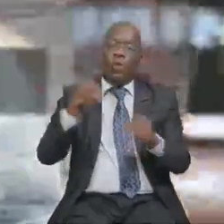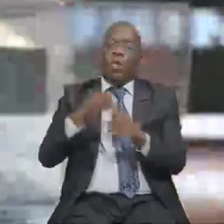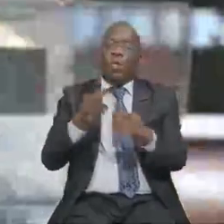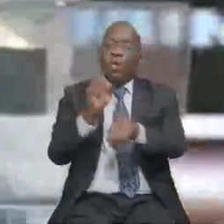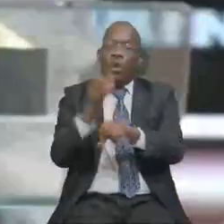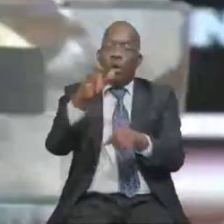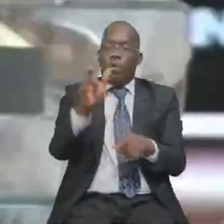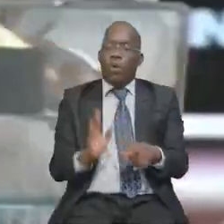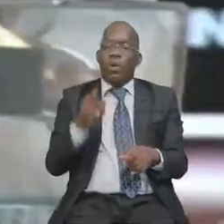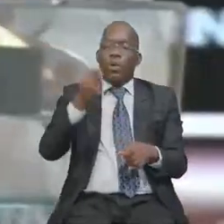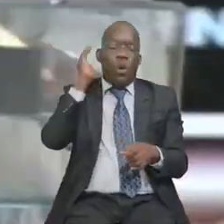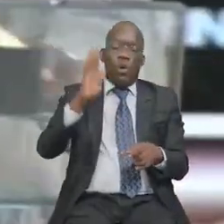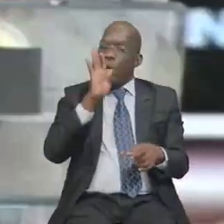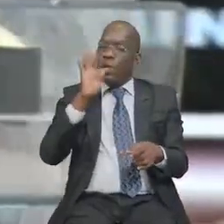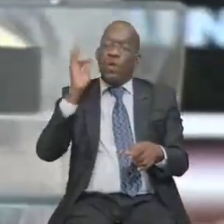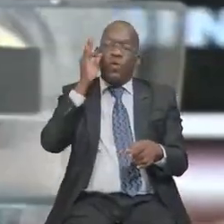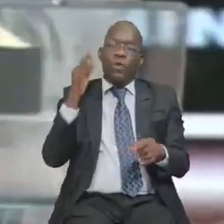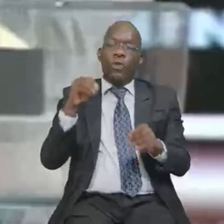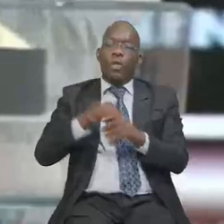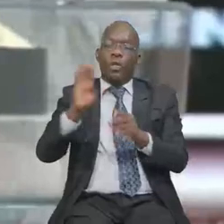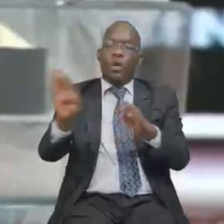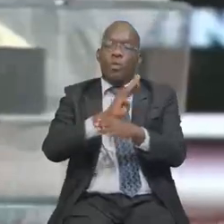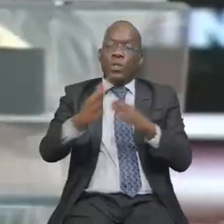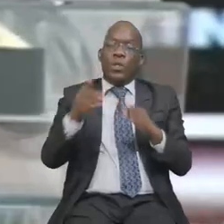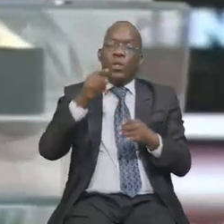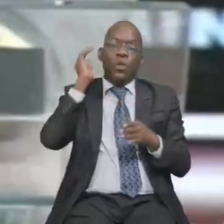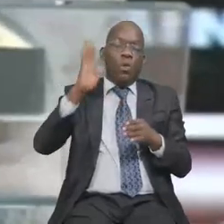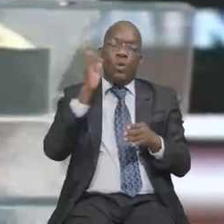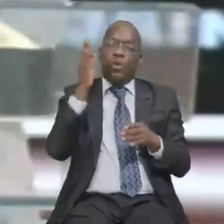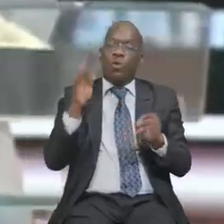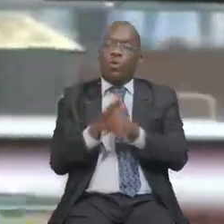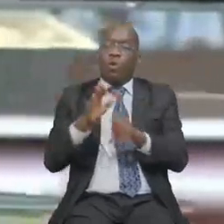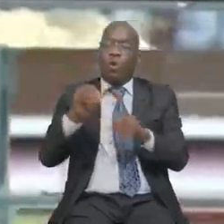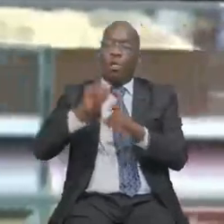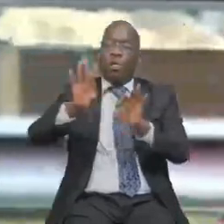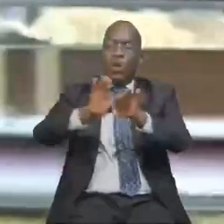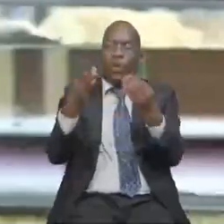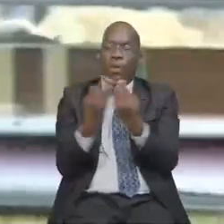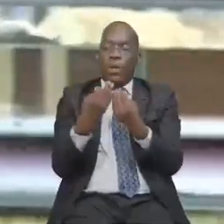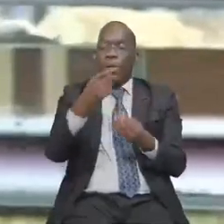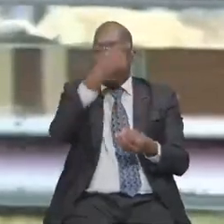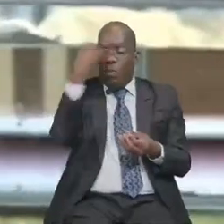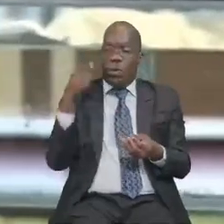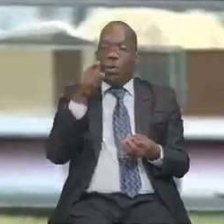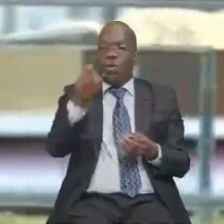dans tes affaires, dans ta communauté. Tu seras fécond dans ta famille. Parce que tu poursuis